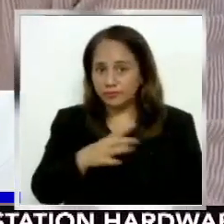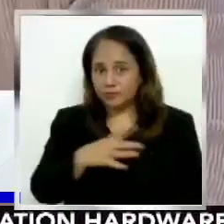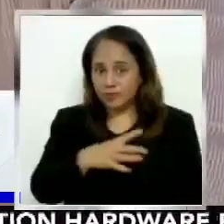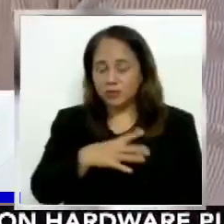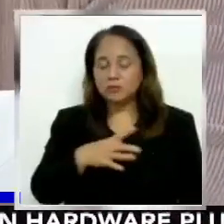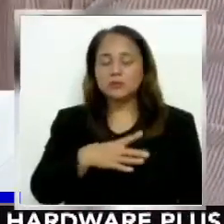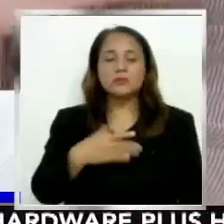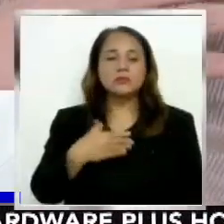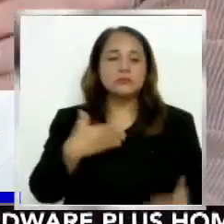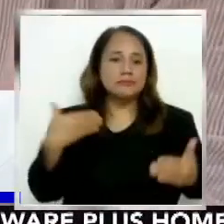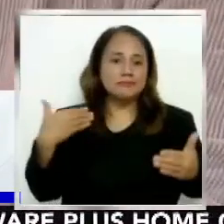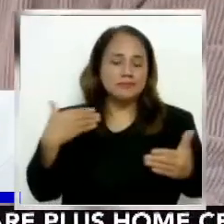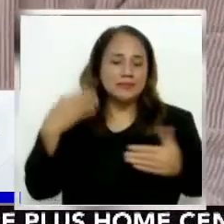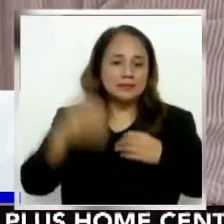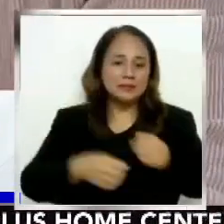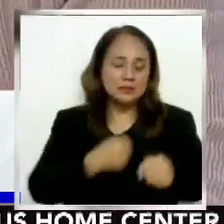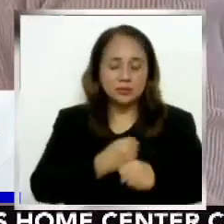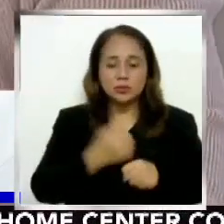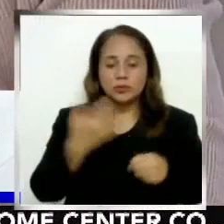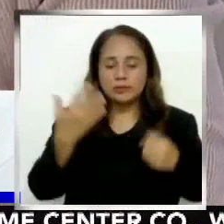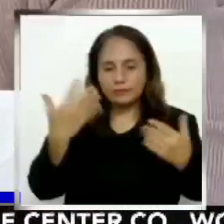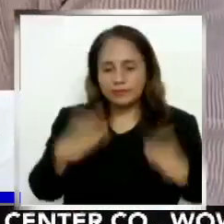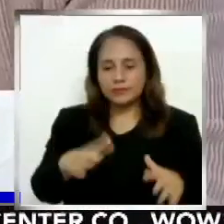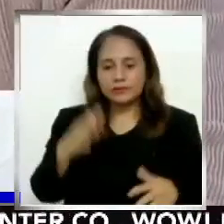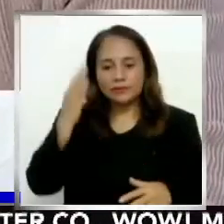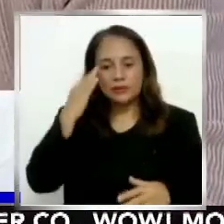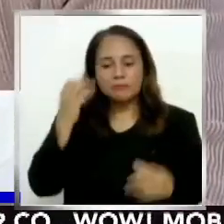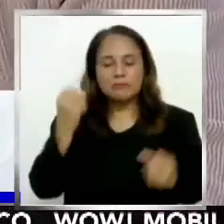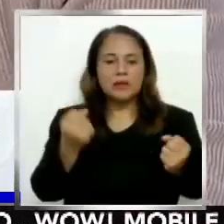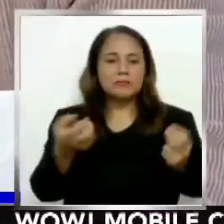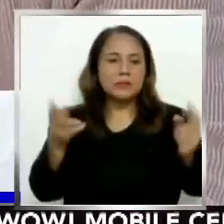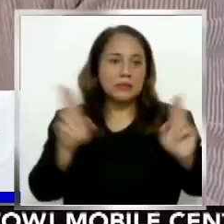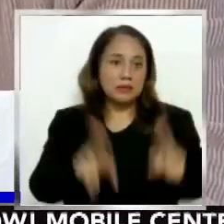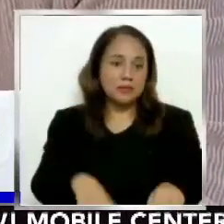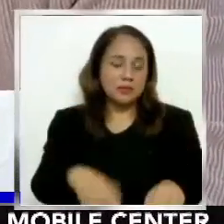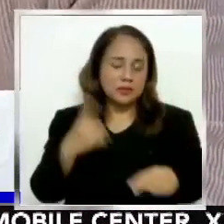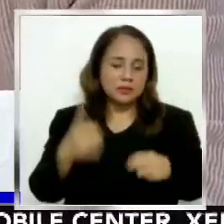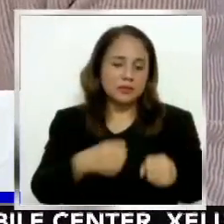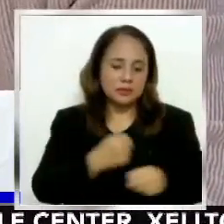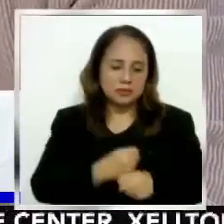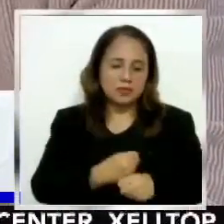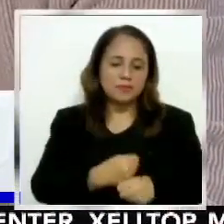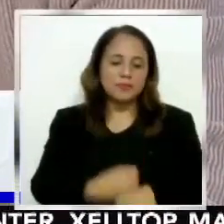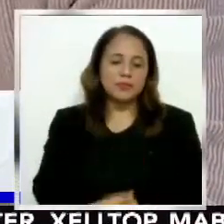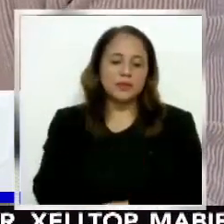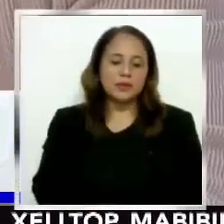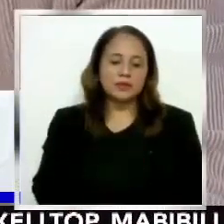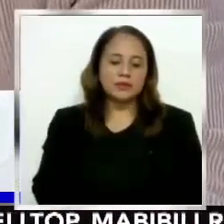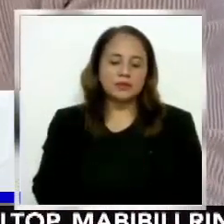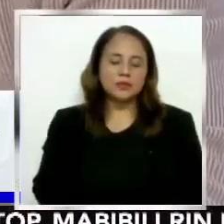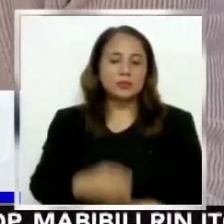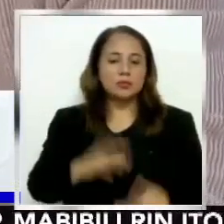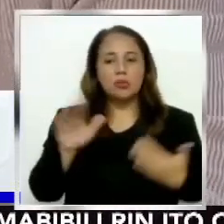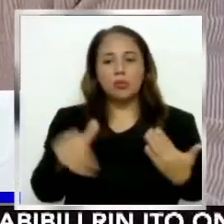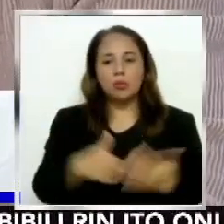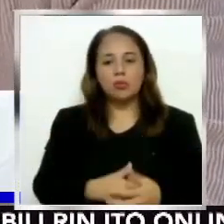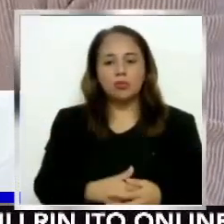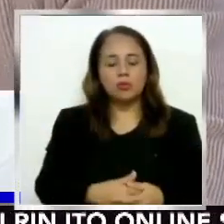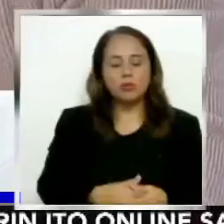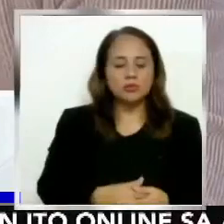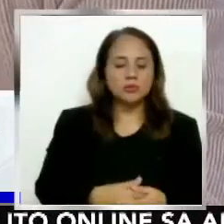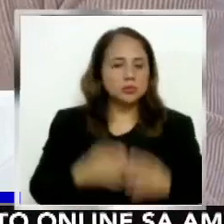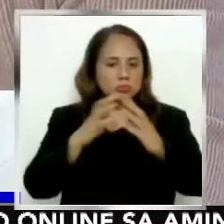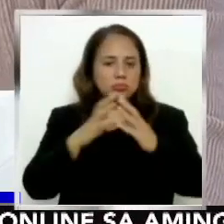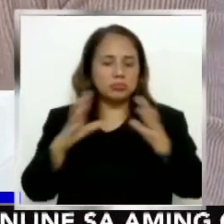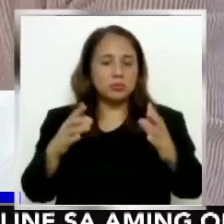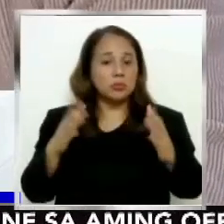So kasi alam din naman natin maraming mga nangyari this year. So yun, and sa lahat ng mga may pangarap, sana ay huwag